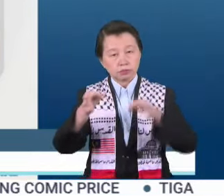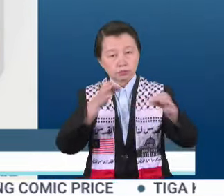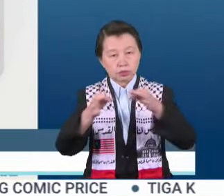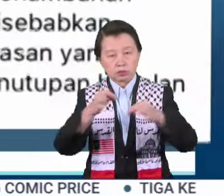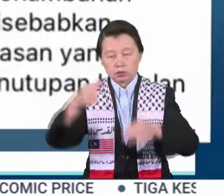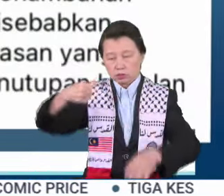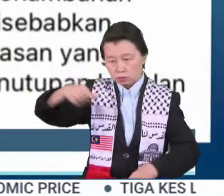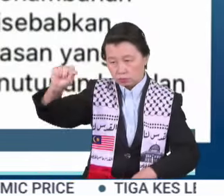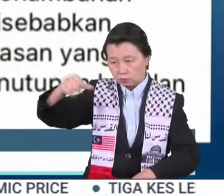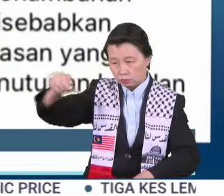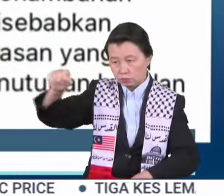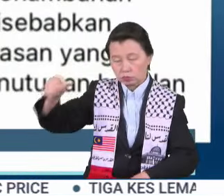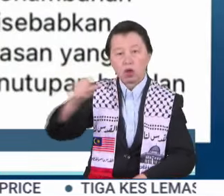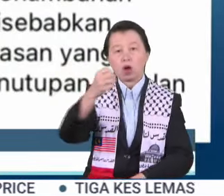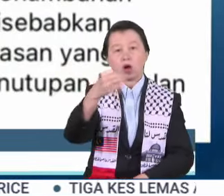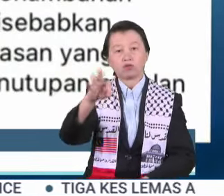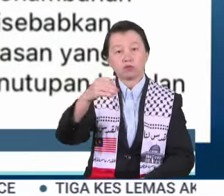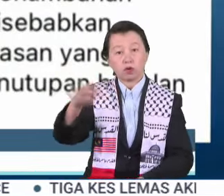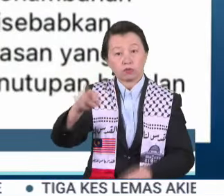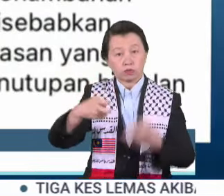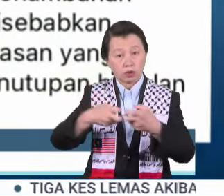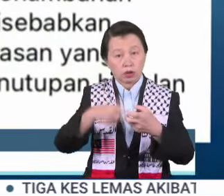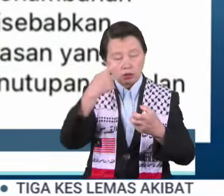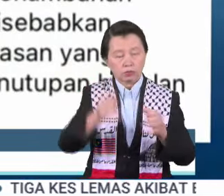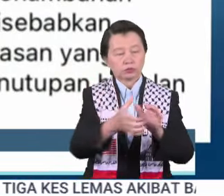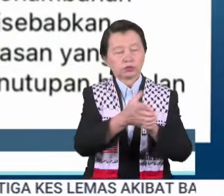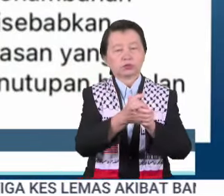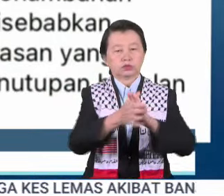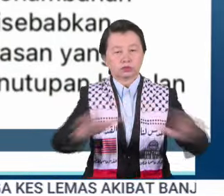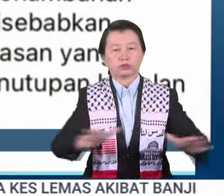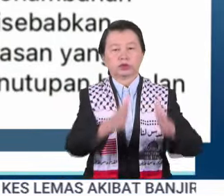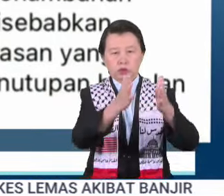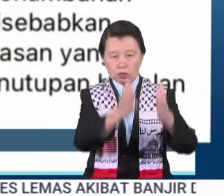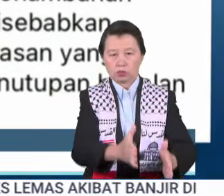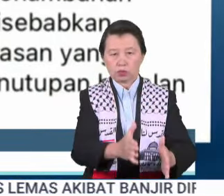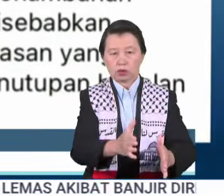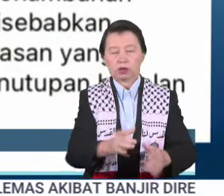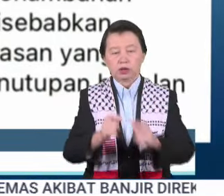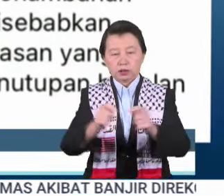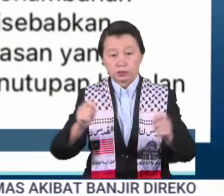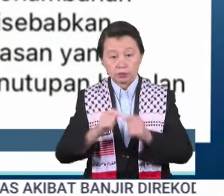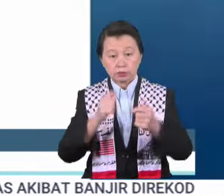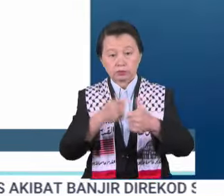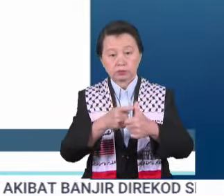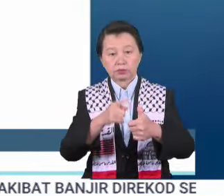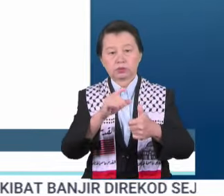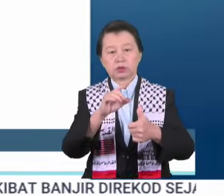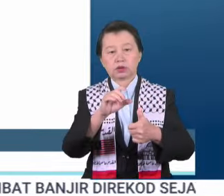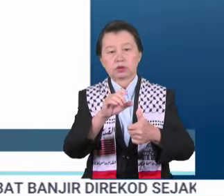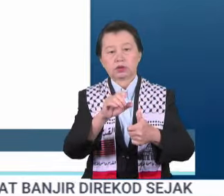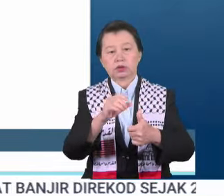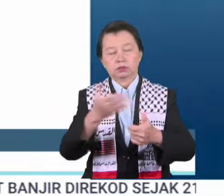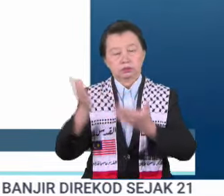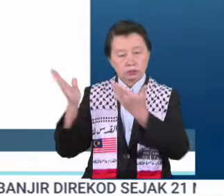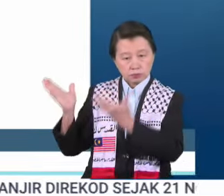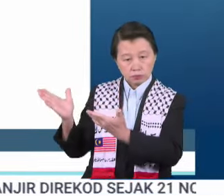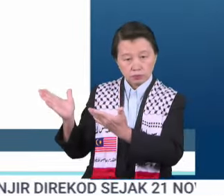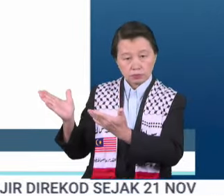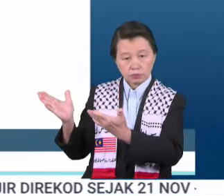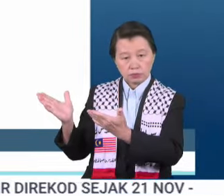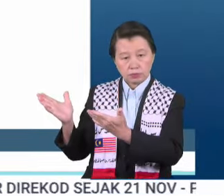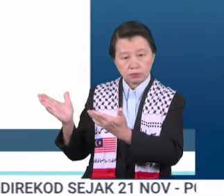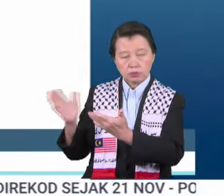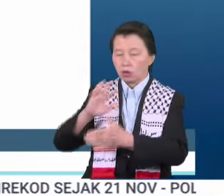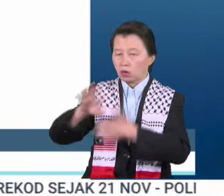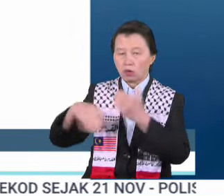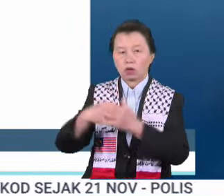penutupan bekalan itu demi keselamatan pengguna di kawasan terlibat antara lokasi terbabit SMU al-falah Booster Jeram